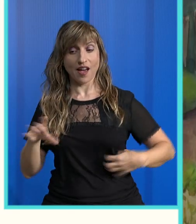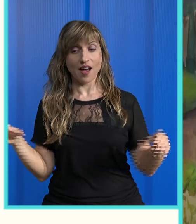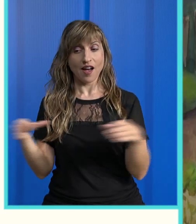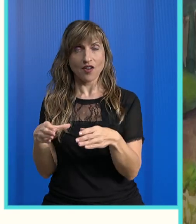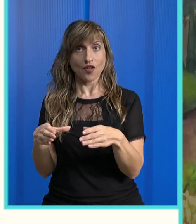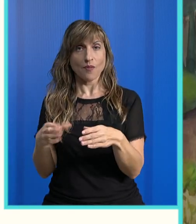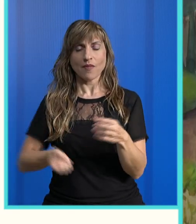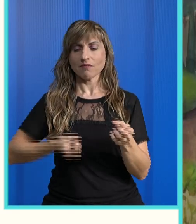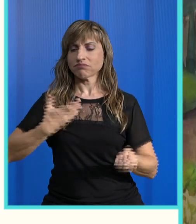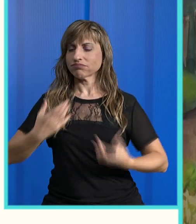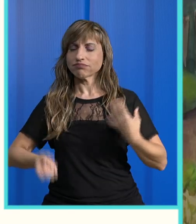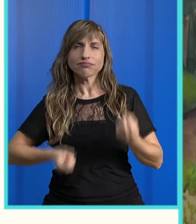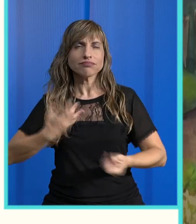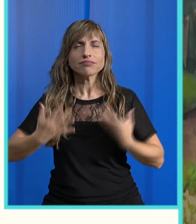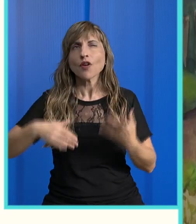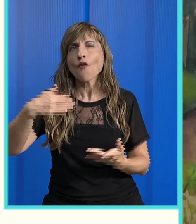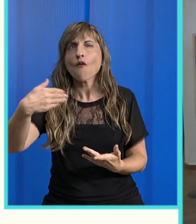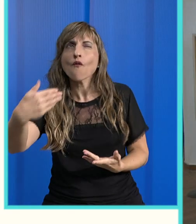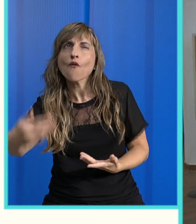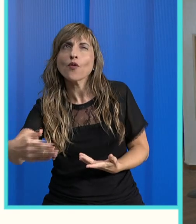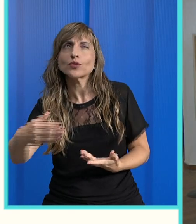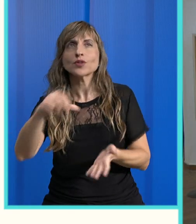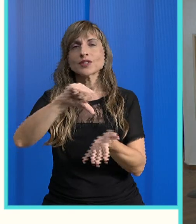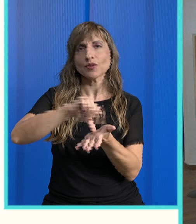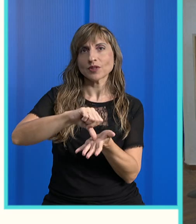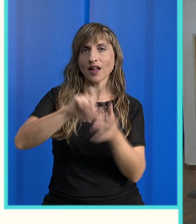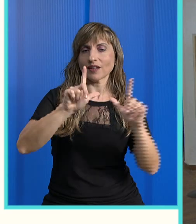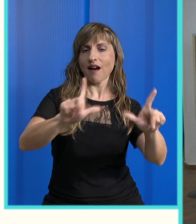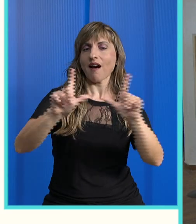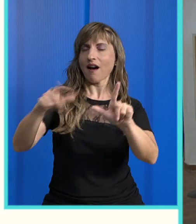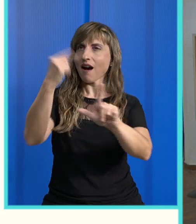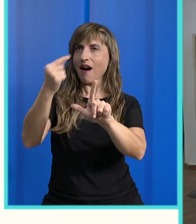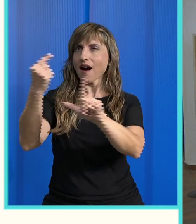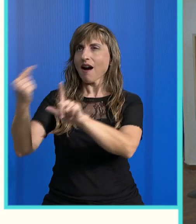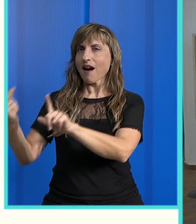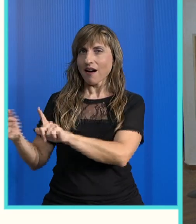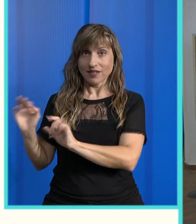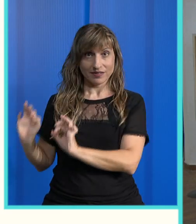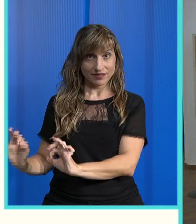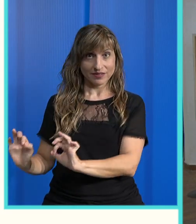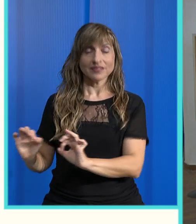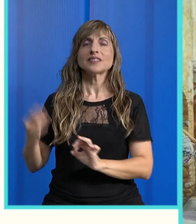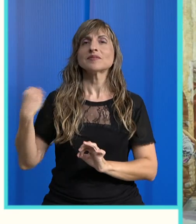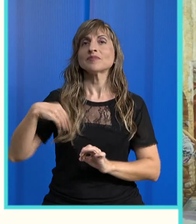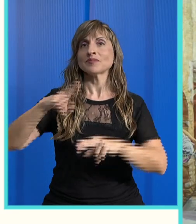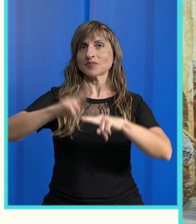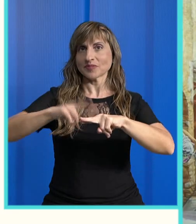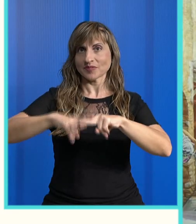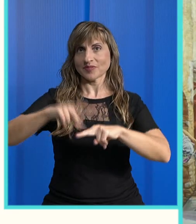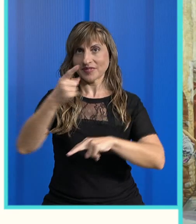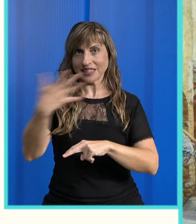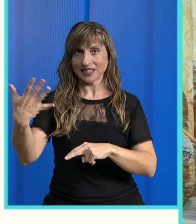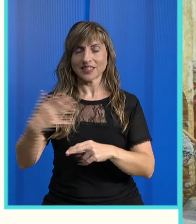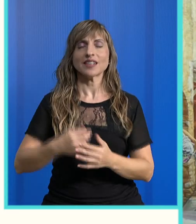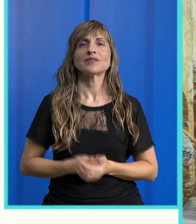la seva visió de futur de la ciutat. Una oportunitat pel col·lectiu de participar i formar part de la Bienal Manifesta XV. Tot el que sigui de temes